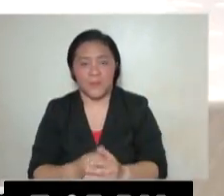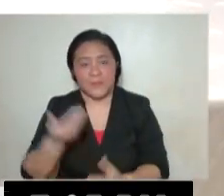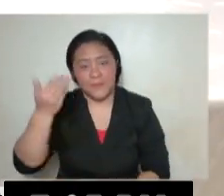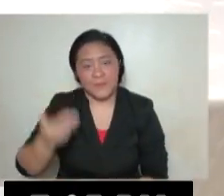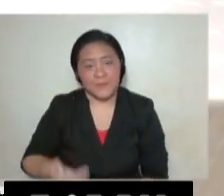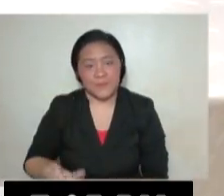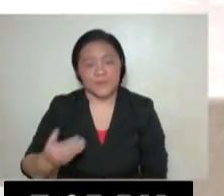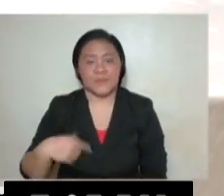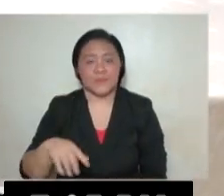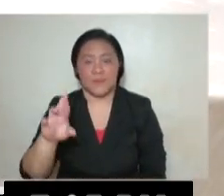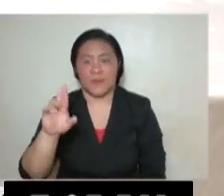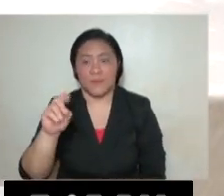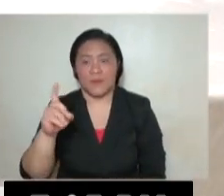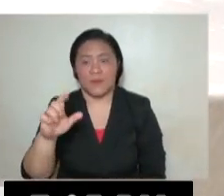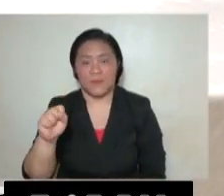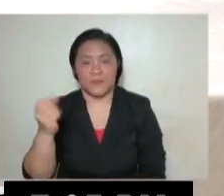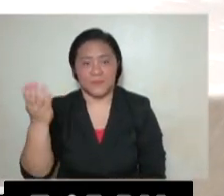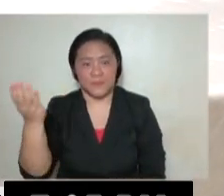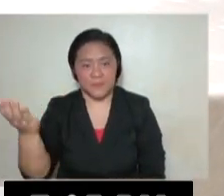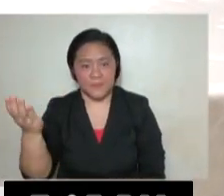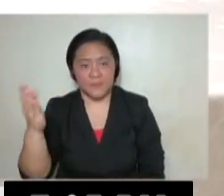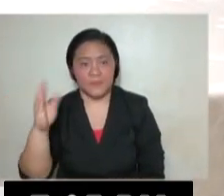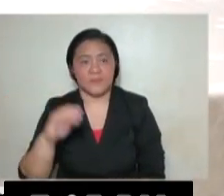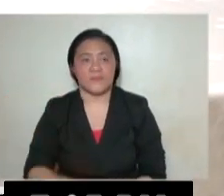anto rojas bnc